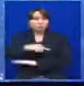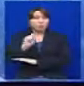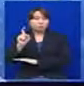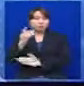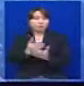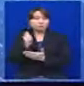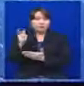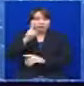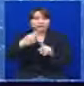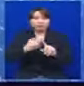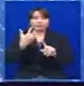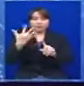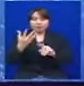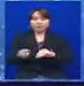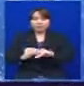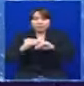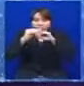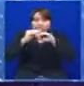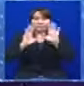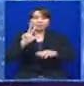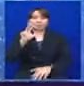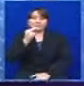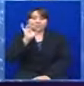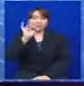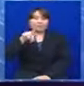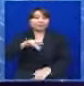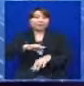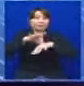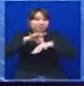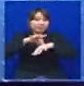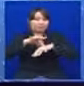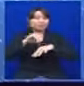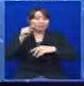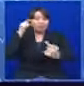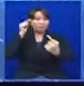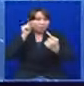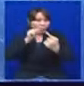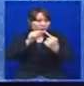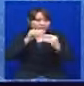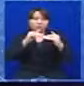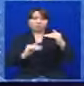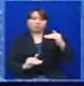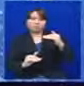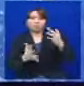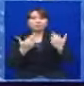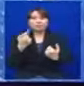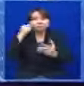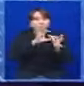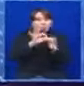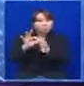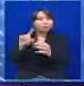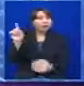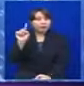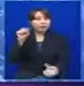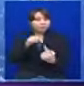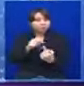เลขจ้างงานเดือนพฤษภาคมเพิ่มขึ้นเพียงแค่ 38,000 ตำแหน่งน้อยกว่าที่มีการคาดการณ์กันเอาไว้ทำให้เกิดความกังวลเกี่ยวกับ